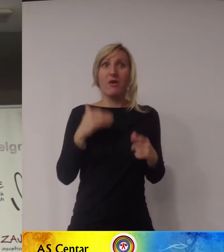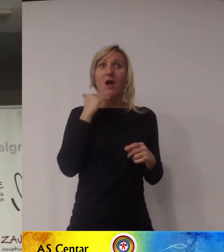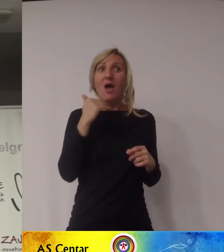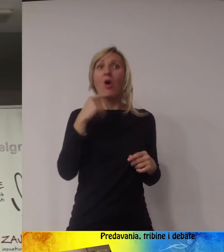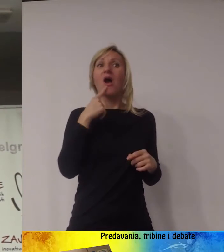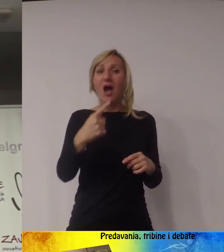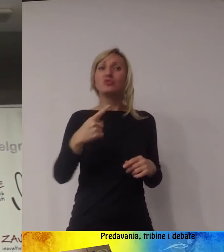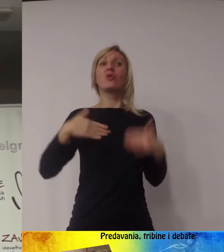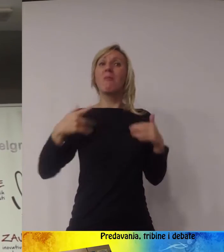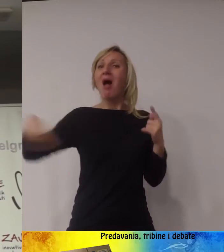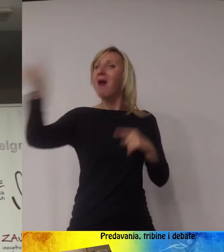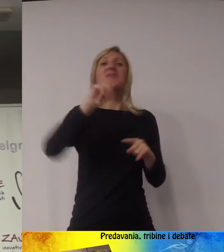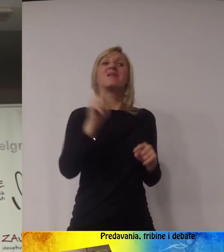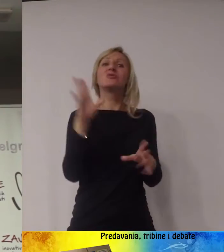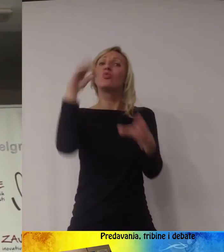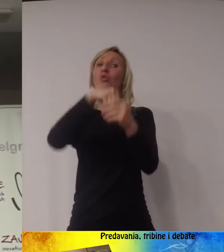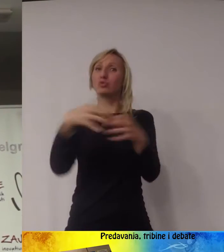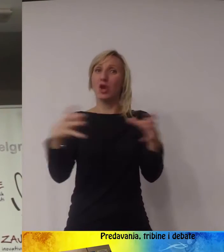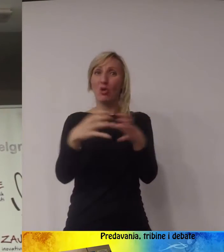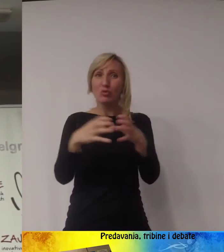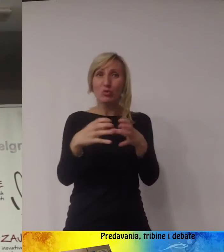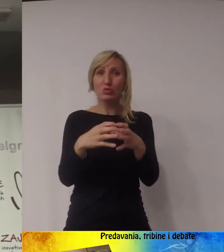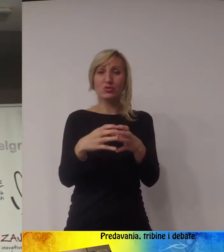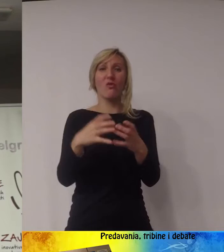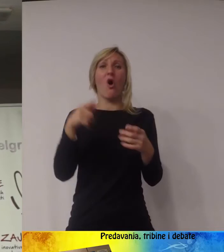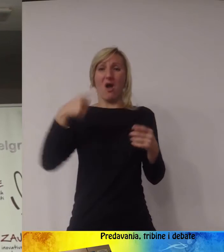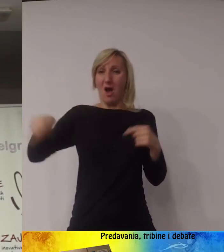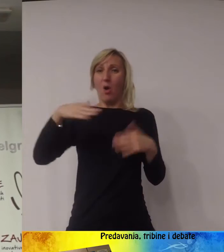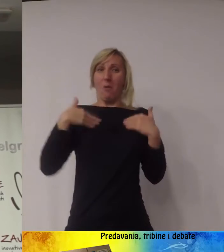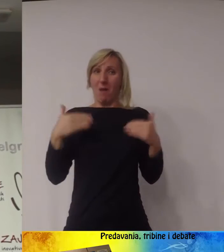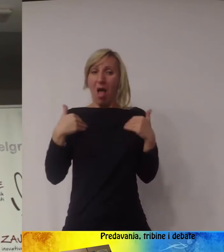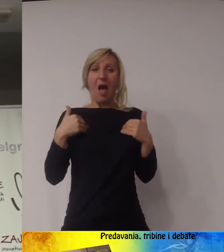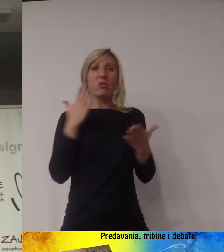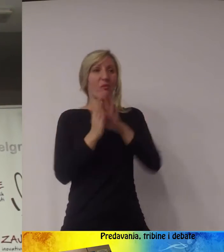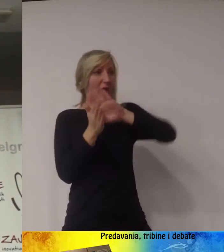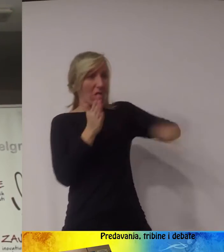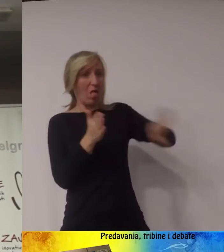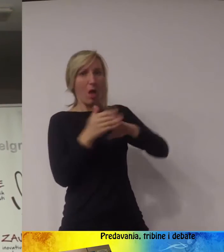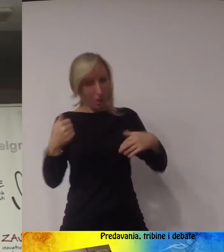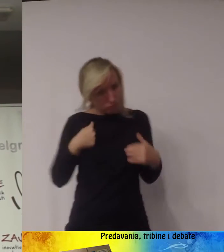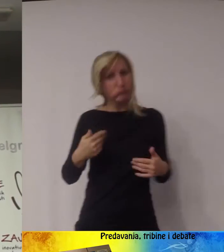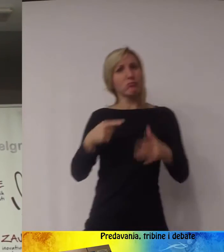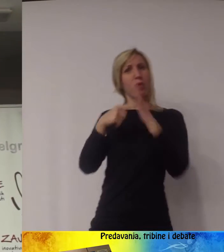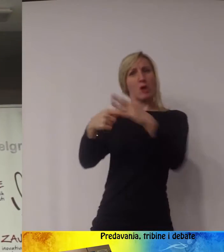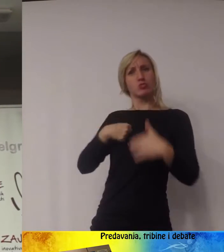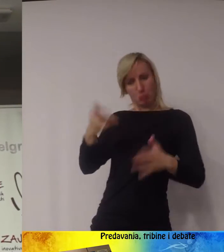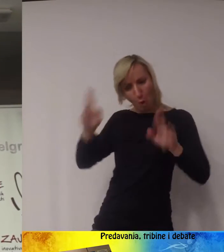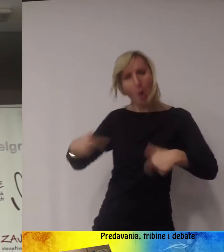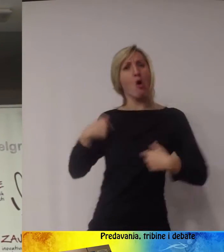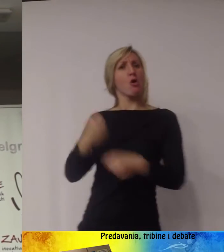uključeni u društvo, kako su na marginama društva, mi smo pokazali da možemo i često sa